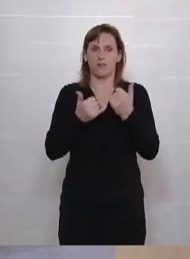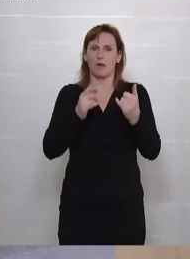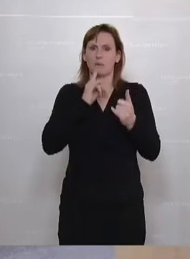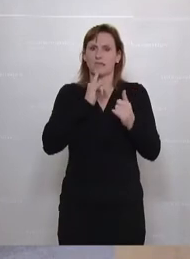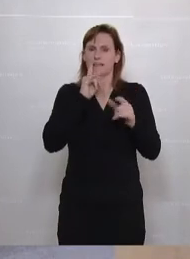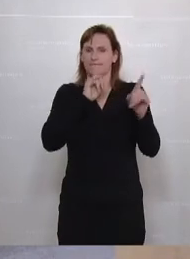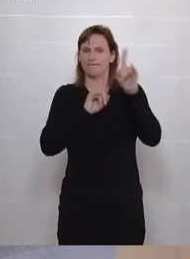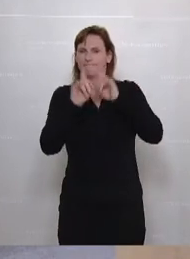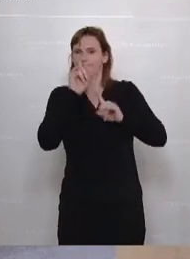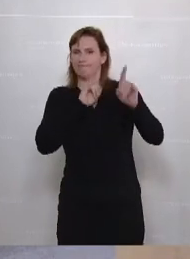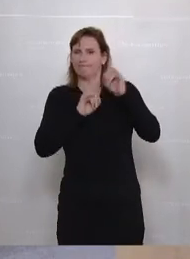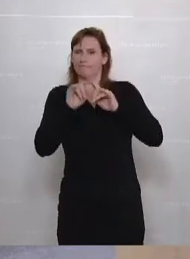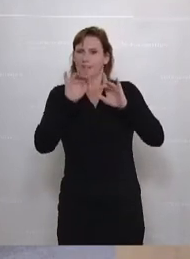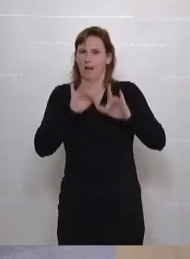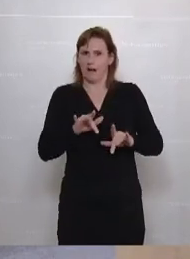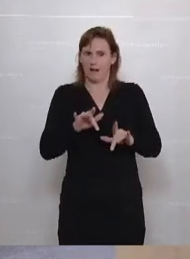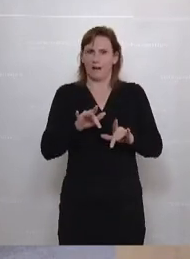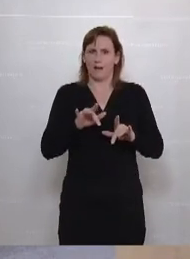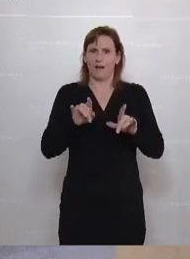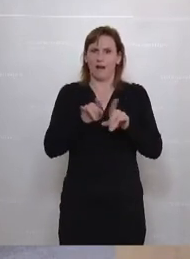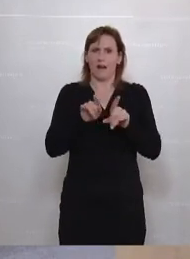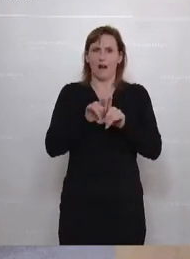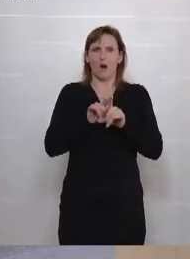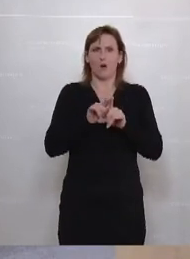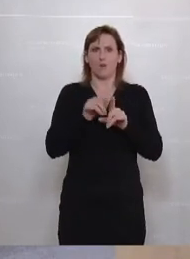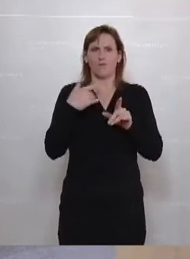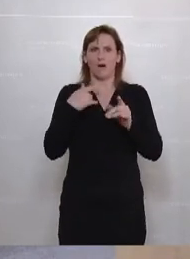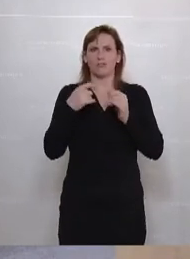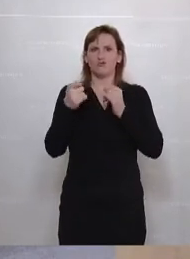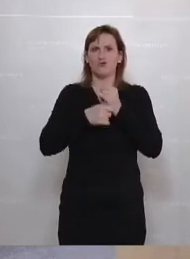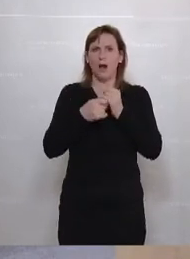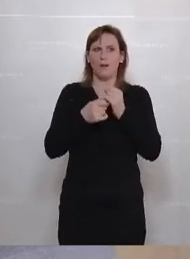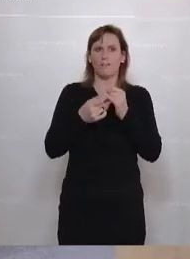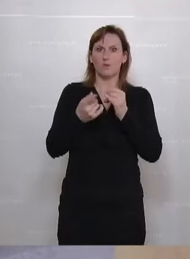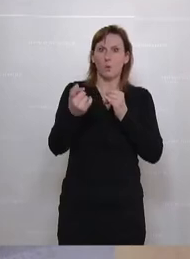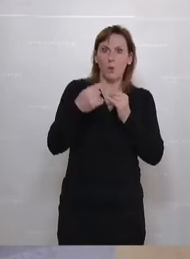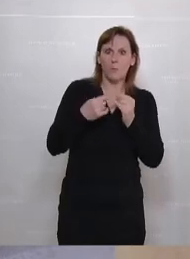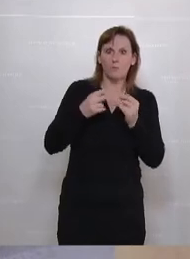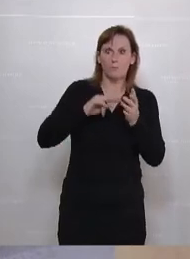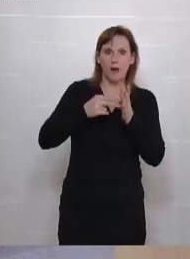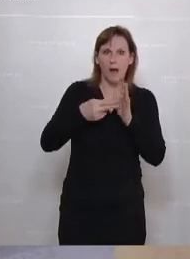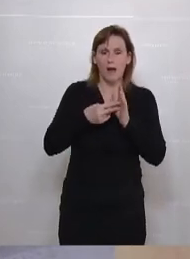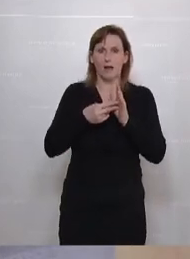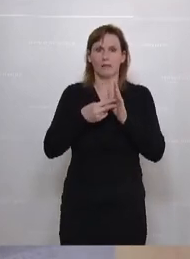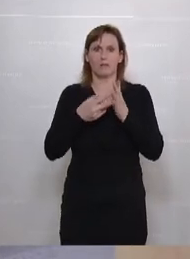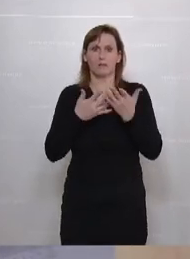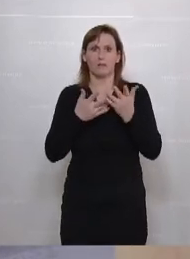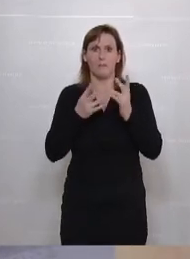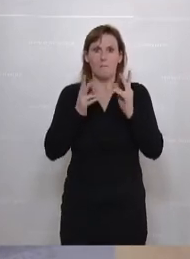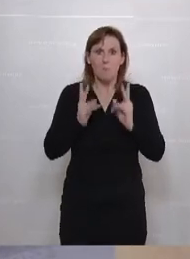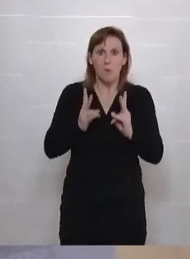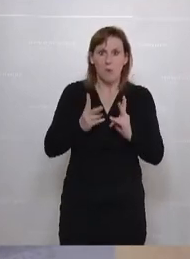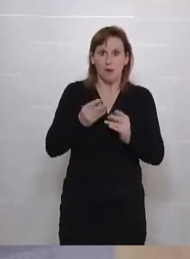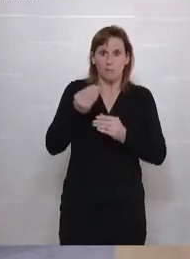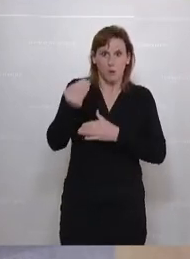skeptisch. Und es sind auch gewisse Sanktionen im Raum, beziehungsweise geplant, beziehungsweise könnten